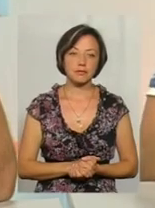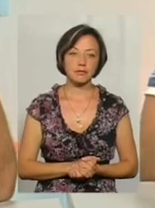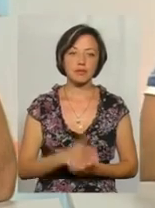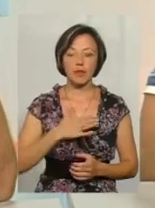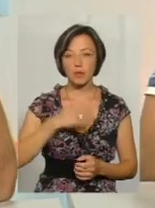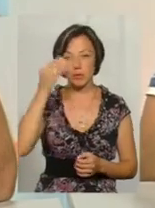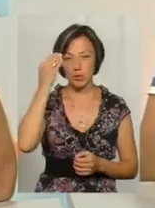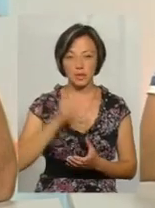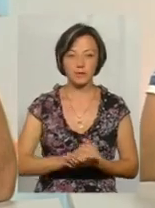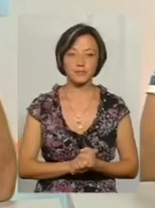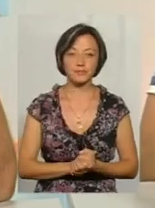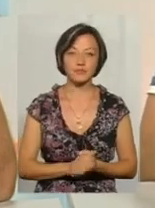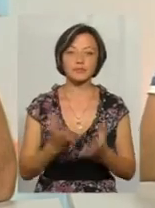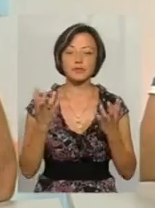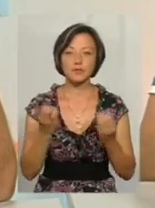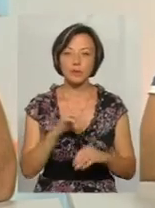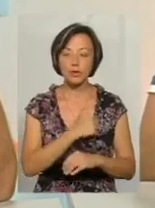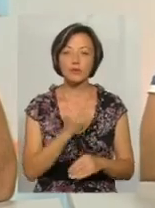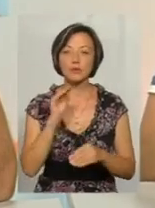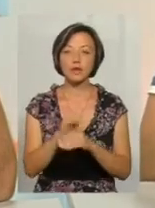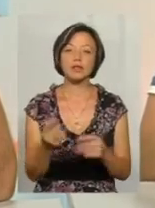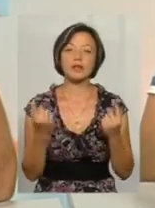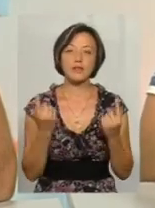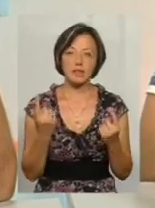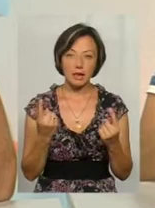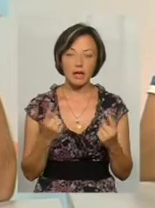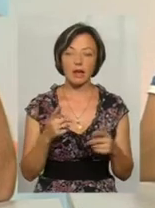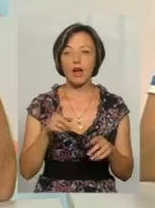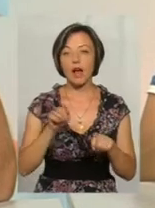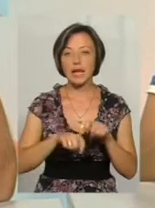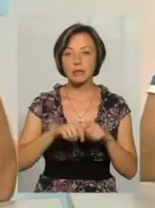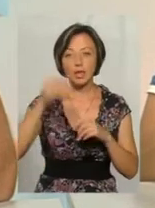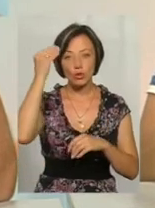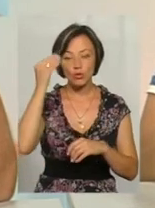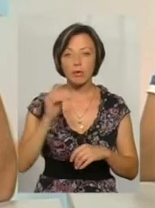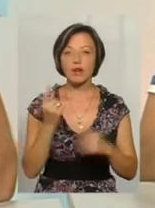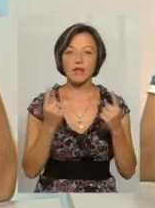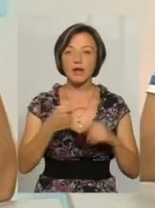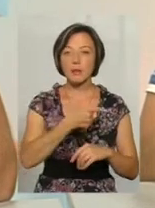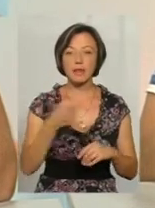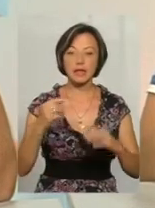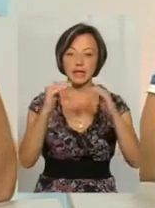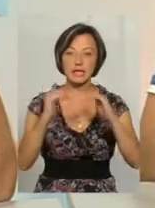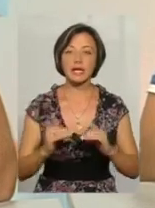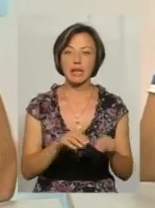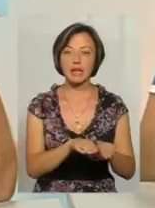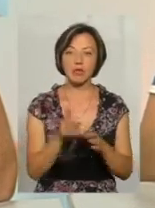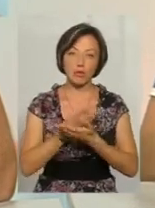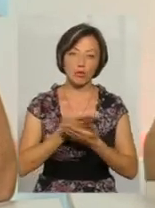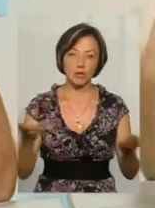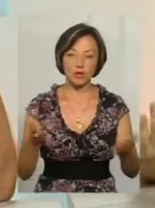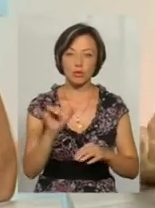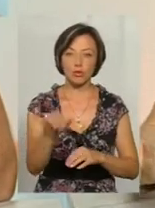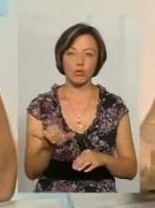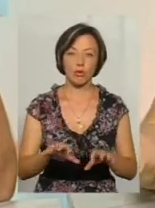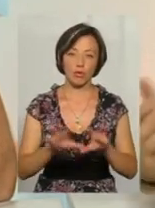погляд. Ще би хотів додати, ну, великий, напевно, що експертна думка, великий мінус в тому, що, ну, низький рівень публічності. Так ми бачимо голову,